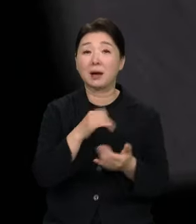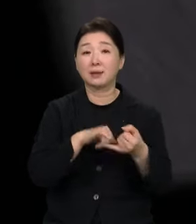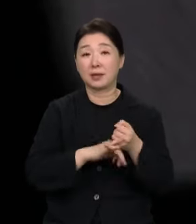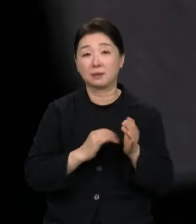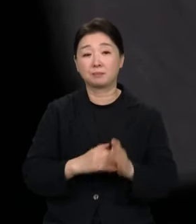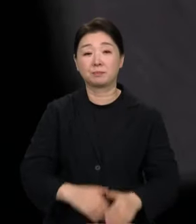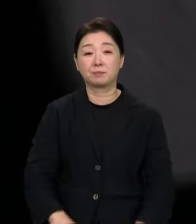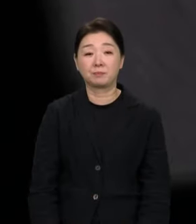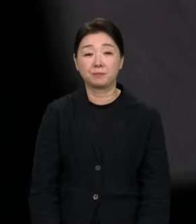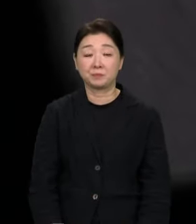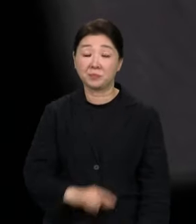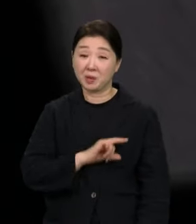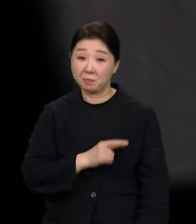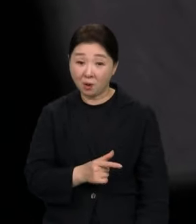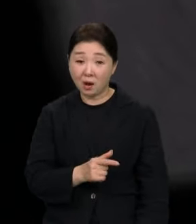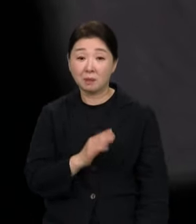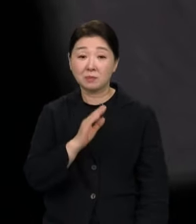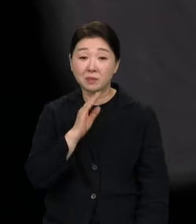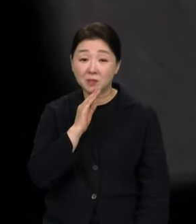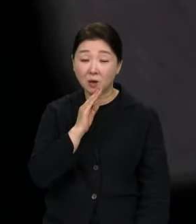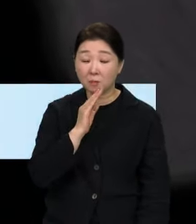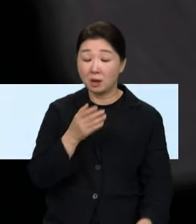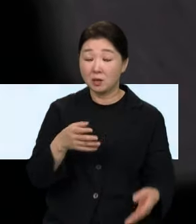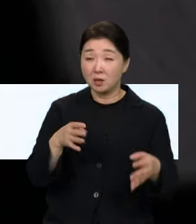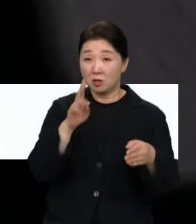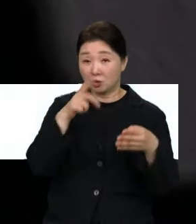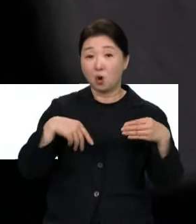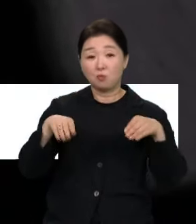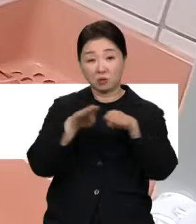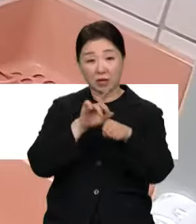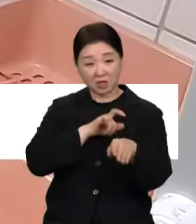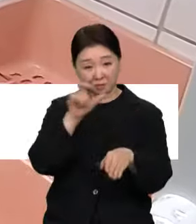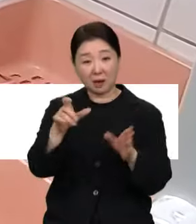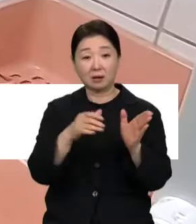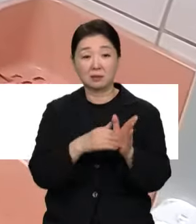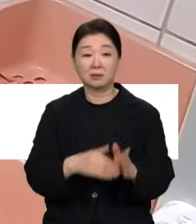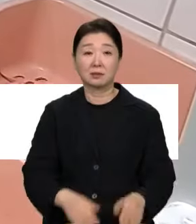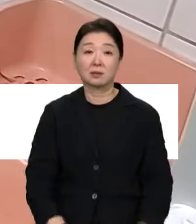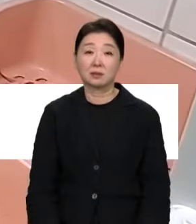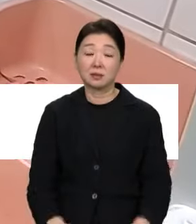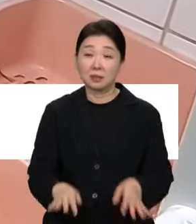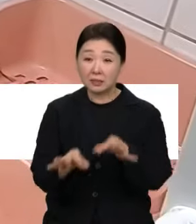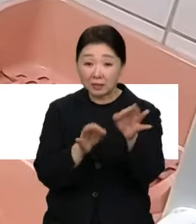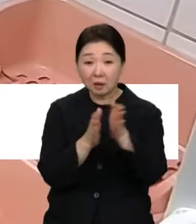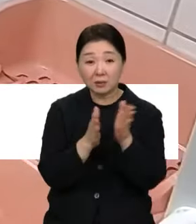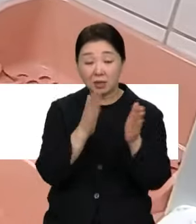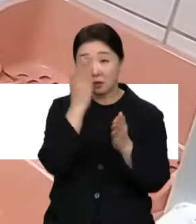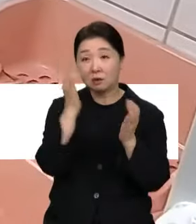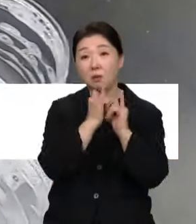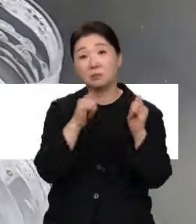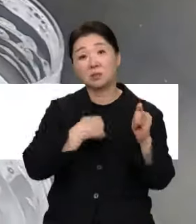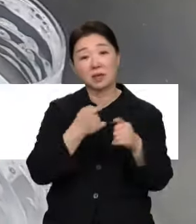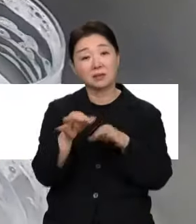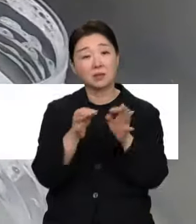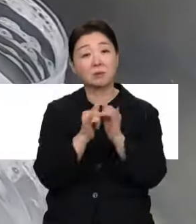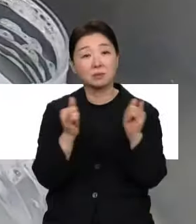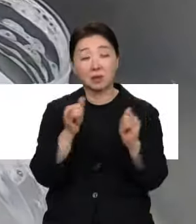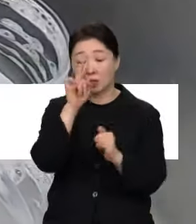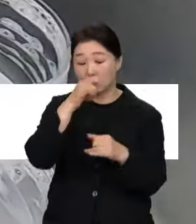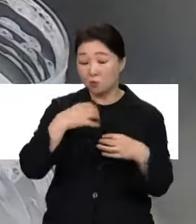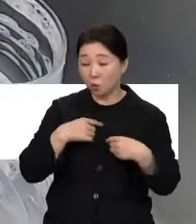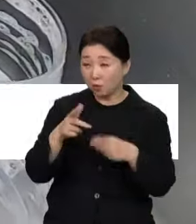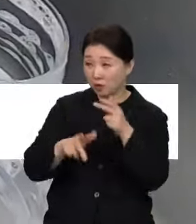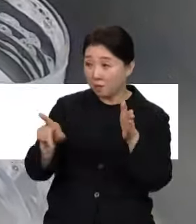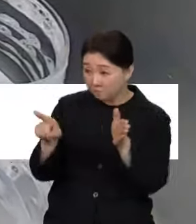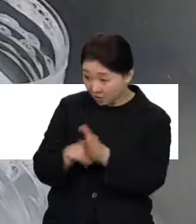약속했습니다. 명함엔 실제 정부 기관 이름이 적혀 있습니다. 갓 사업을 시작한 젊은 자영업자들은 정부